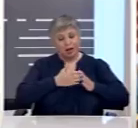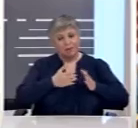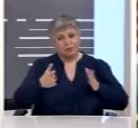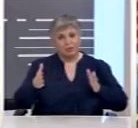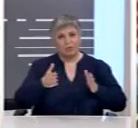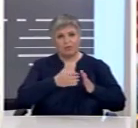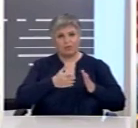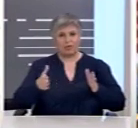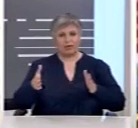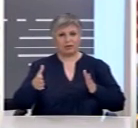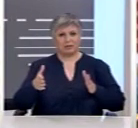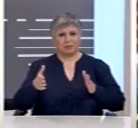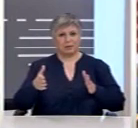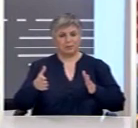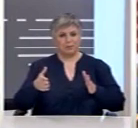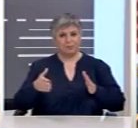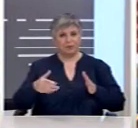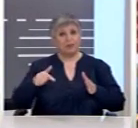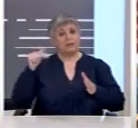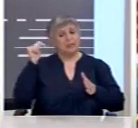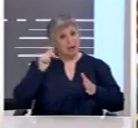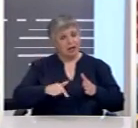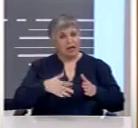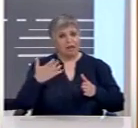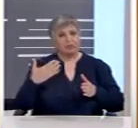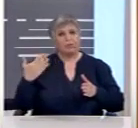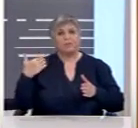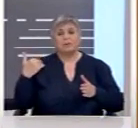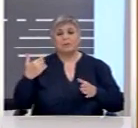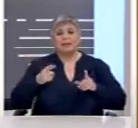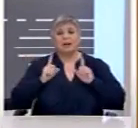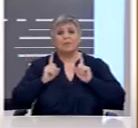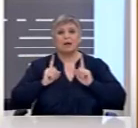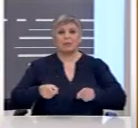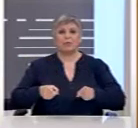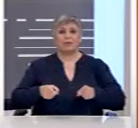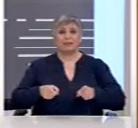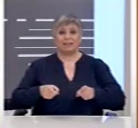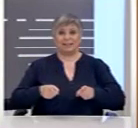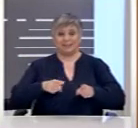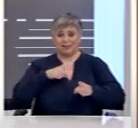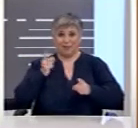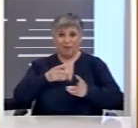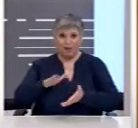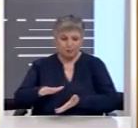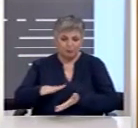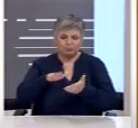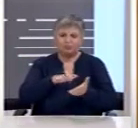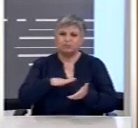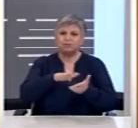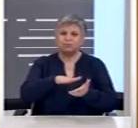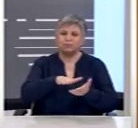βασικό αντικείμενο με βάση το οποίο, όπως υπόθηκε και προηγούμενα, διαμορφώθηκαν τα πορίσματα,